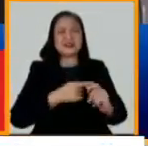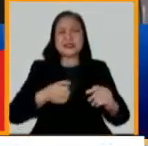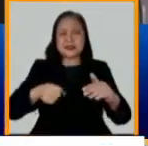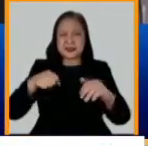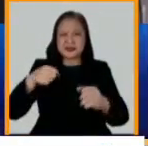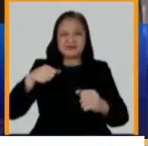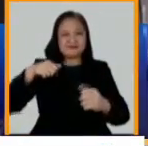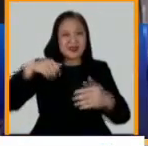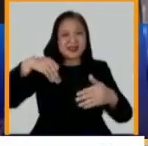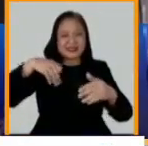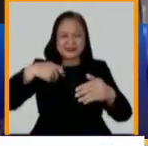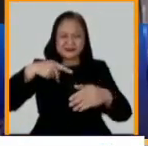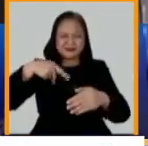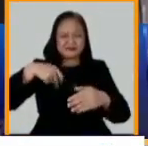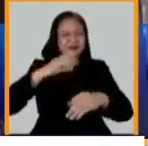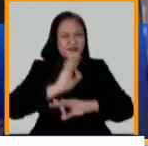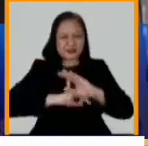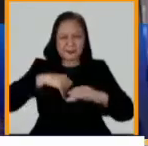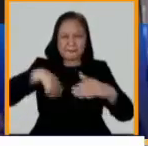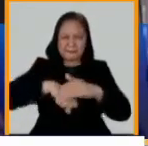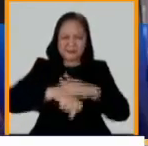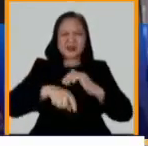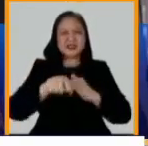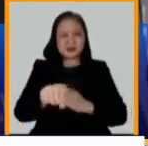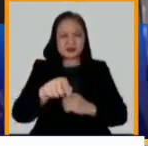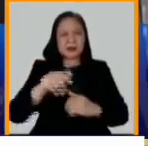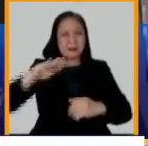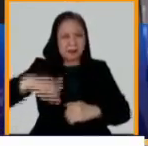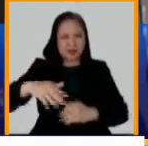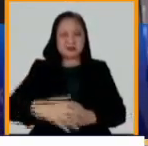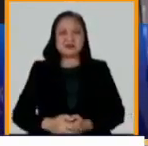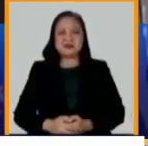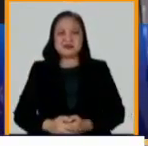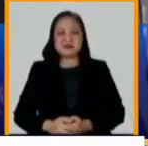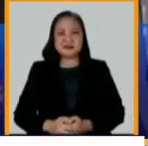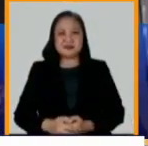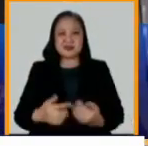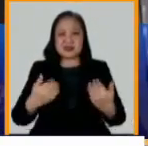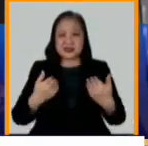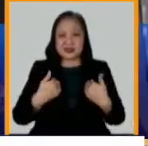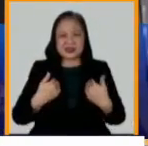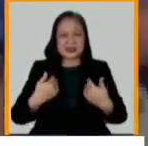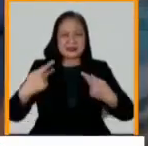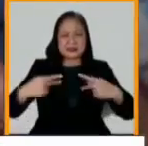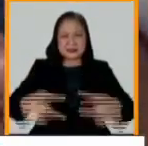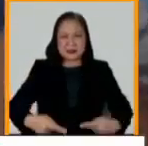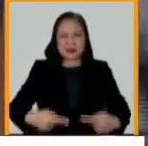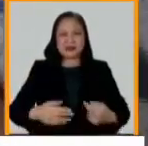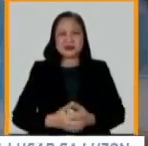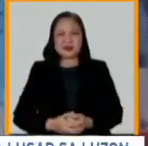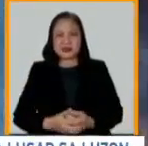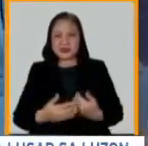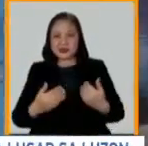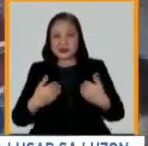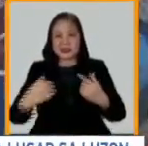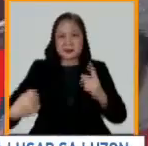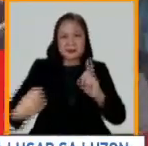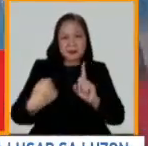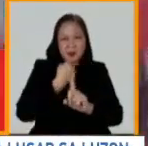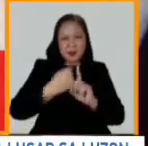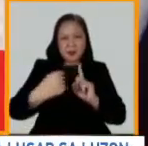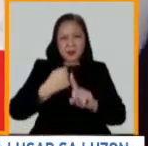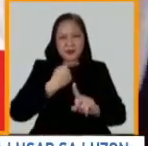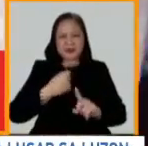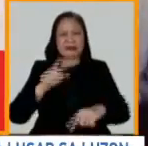sa ako, dahil po ako makahiro, dahil po ako makulugon po nga niya. Nuntok niya po ko sa tulak. Handa naman ang biktimang sampahan ng